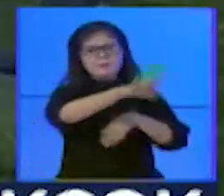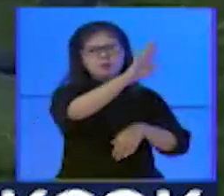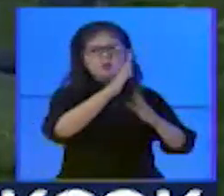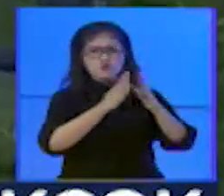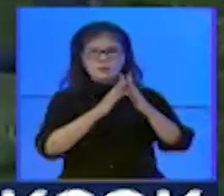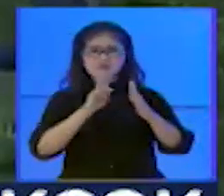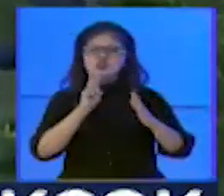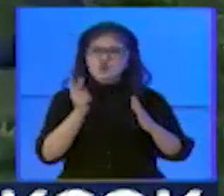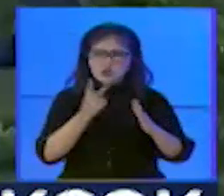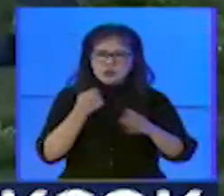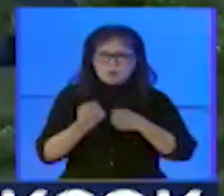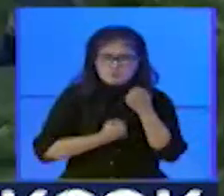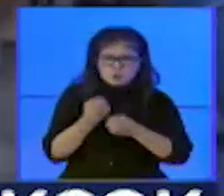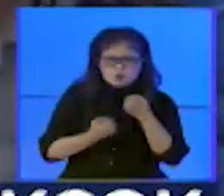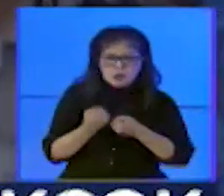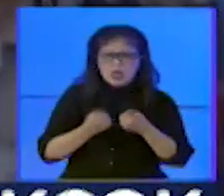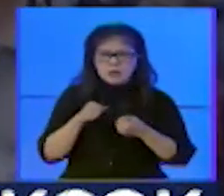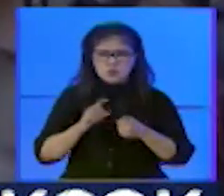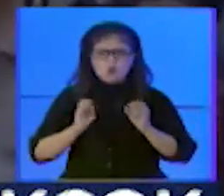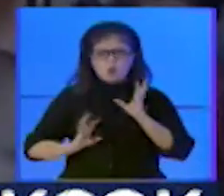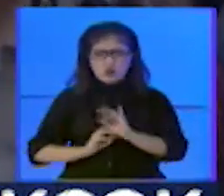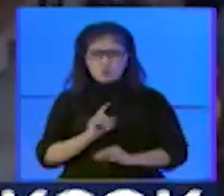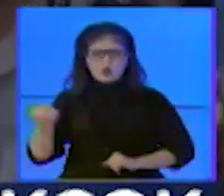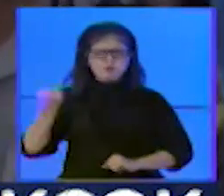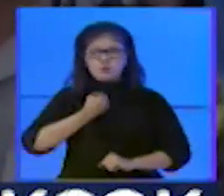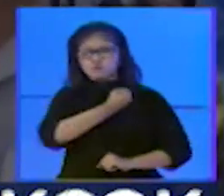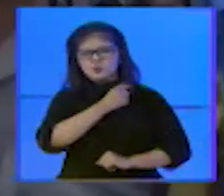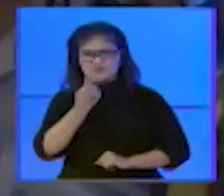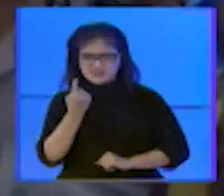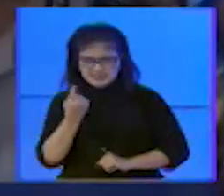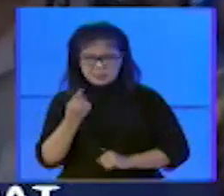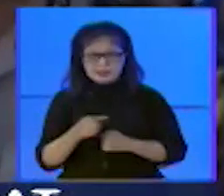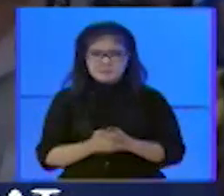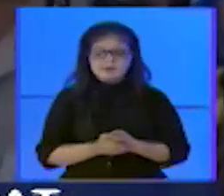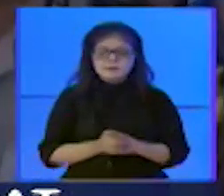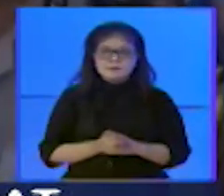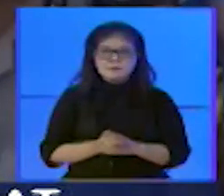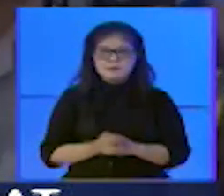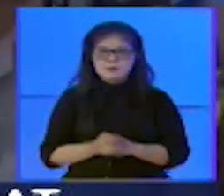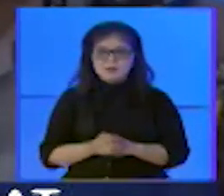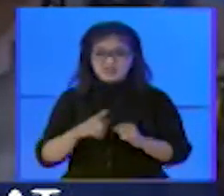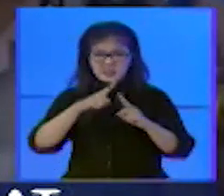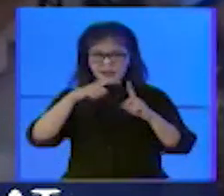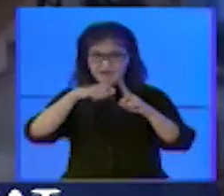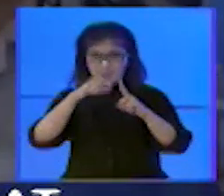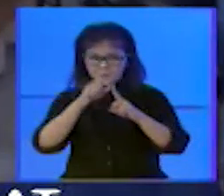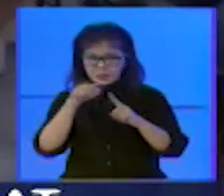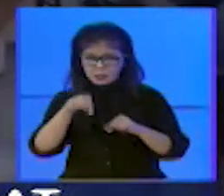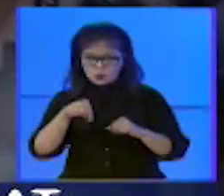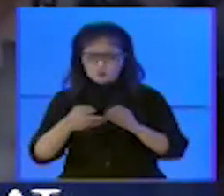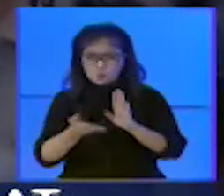melukai dirinya. Akibat peristiwa tersebut, istrinya meninggal dunia di TKP. Sementara sekarang pelaku